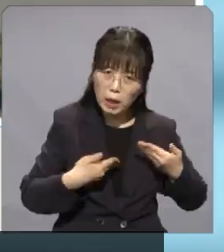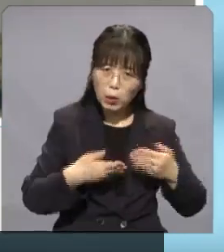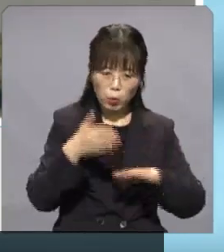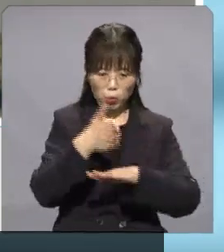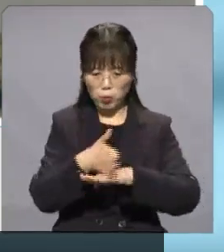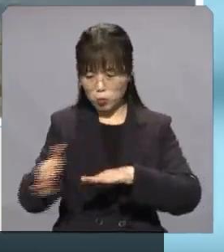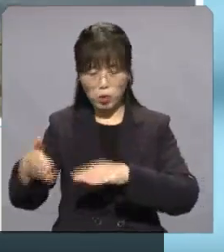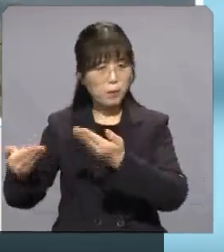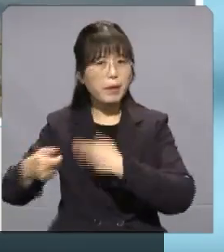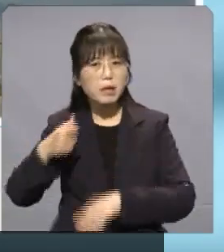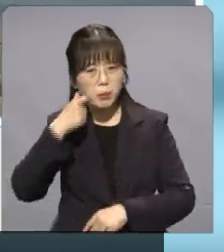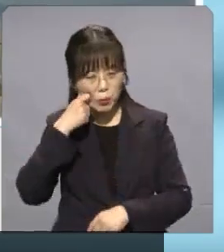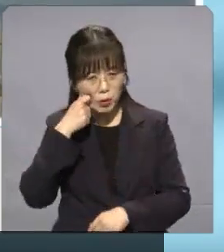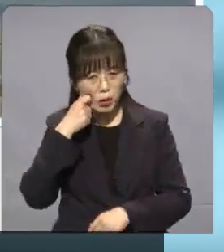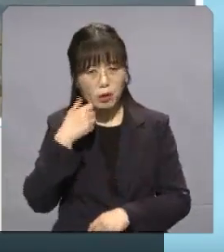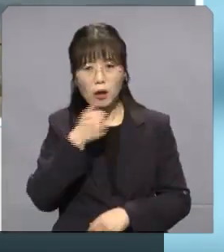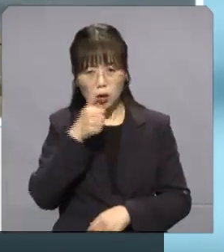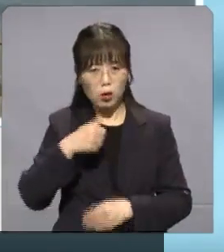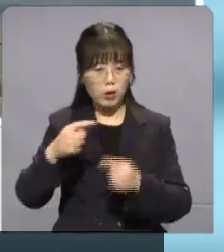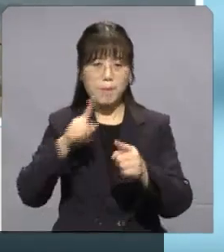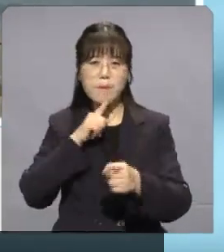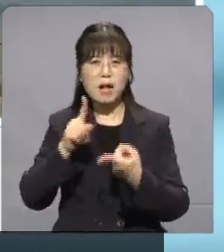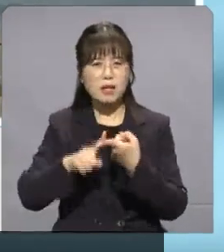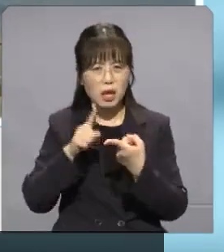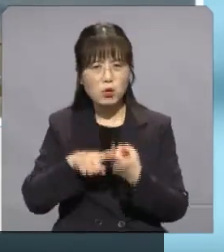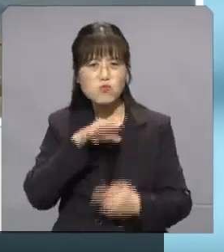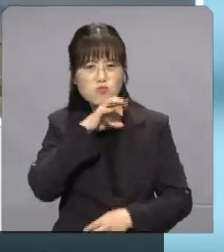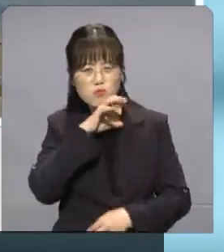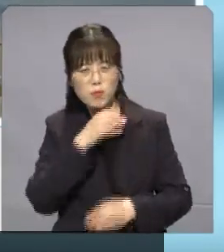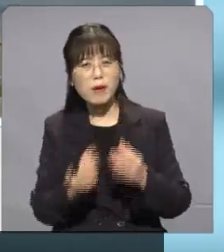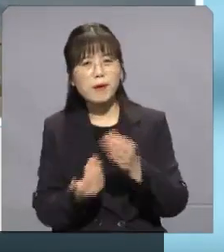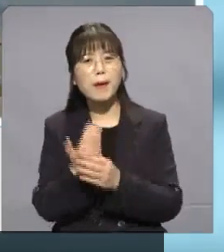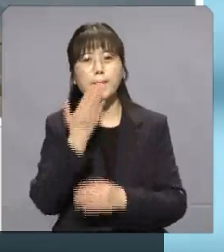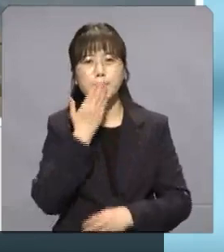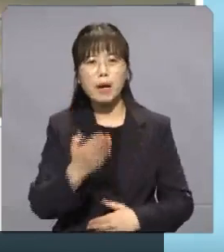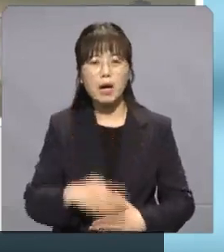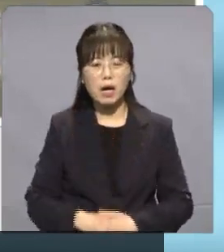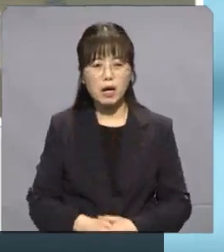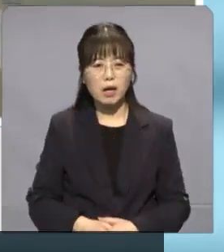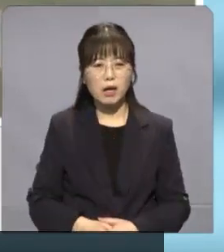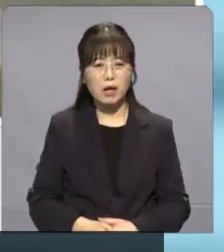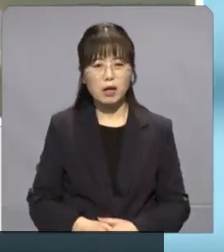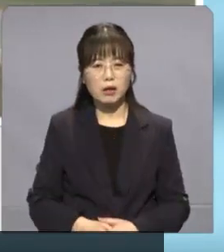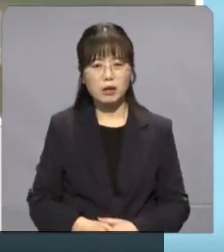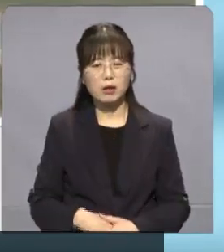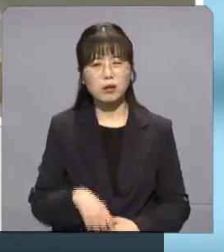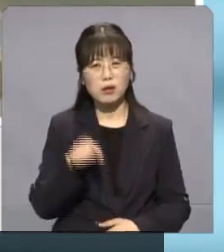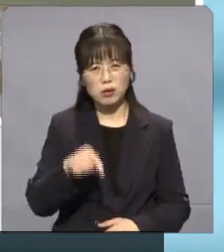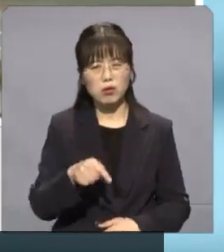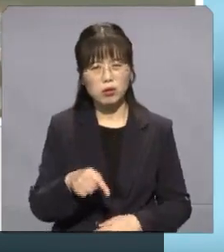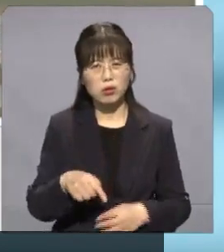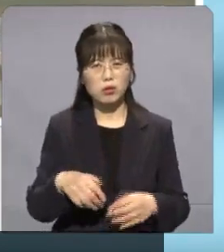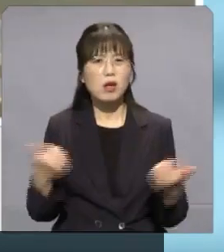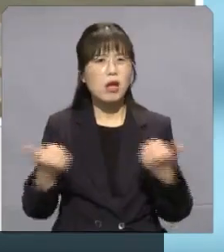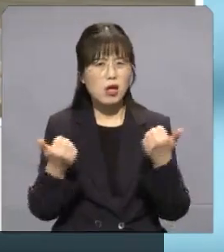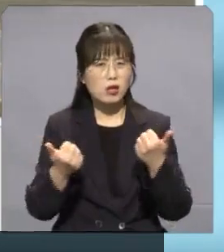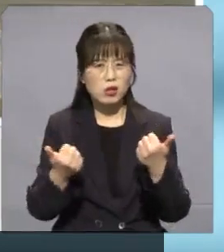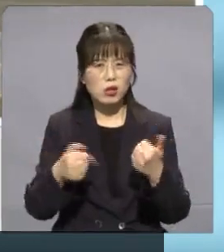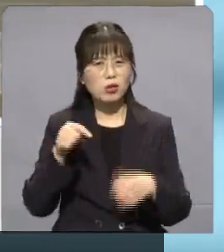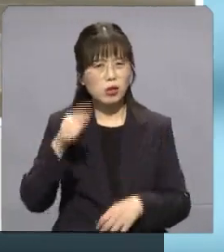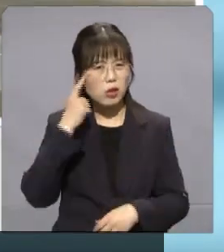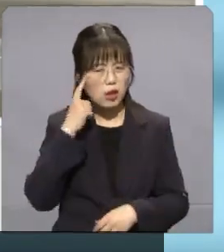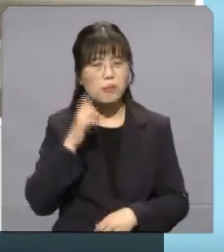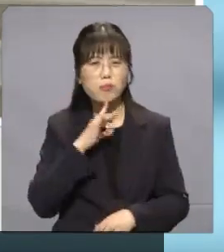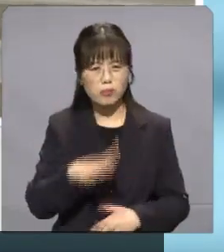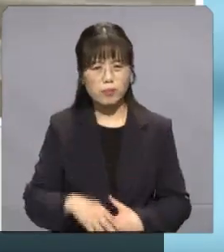섬 주민이 당연히 우리 앵커님 말씀하신 것처럼 불만이 있을 수밖에 없구요 전형적인 탁상인정입니다 그리고 뭐 70대